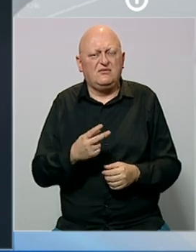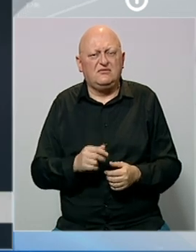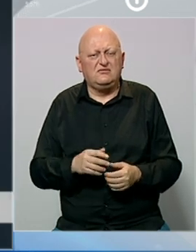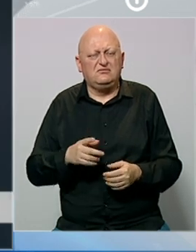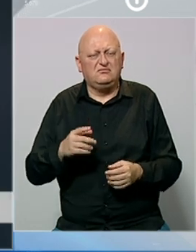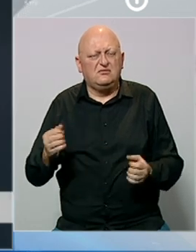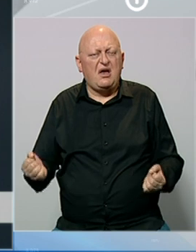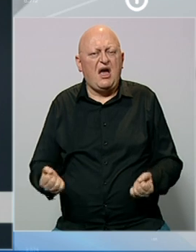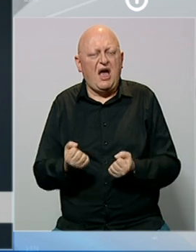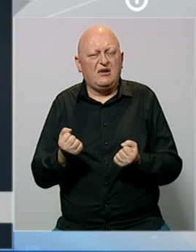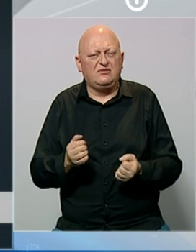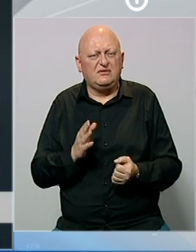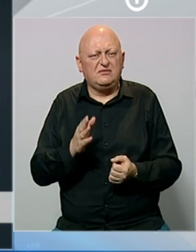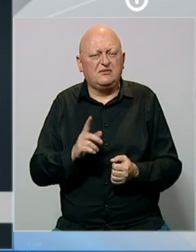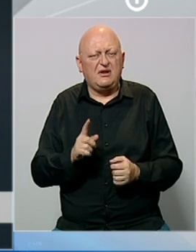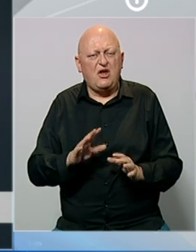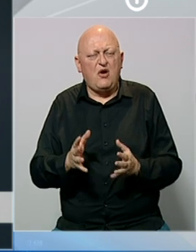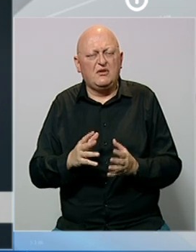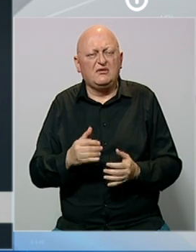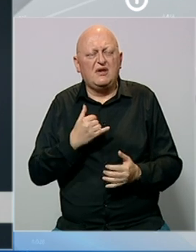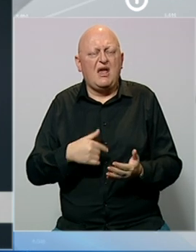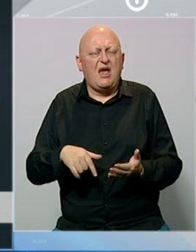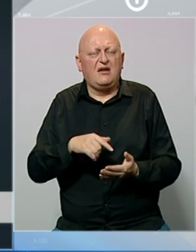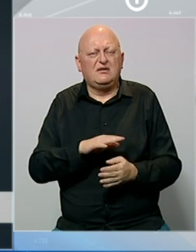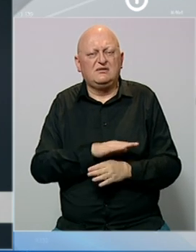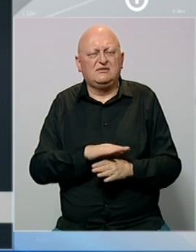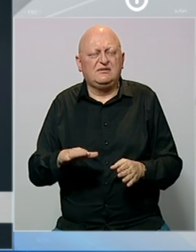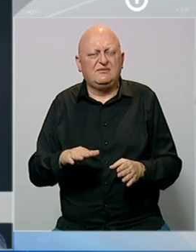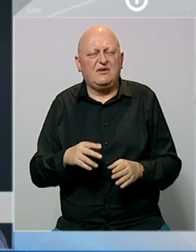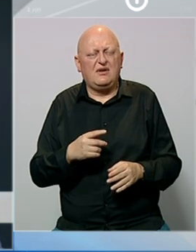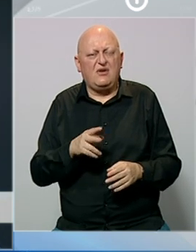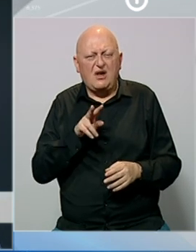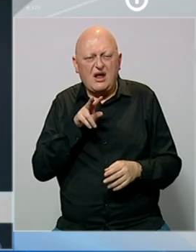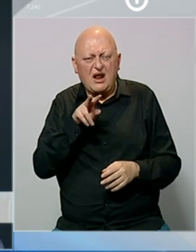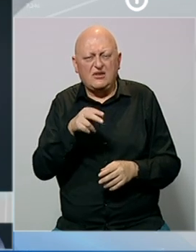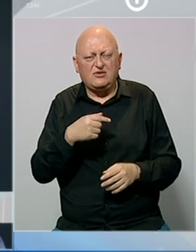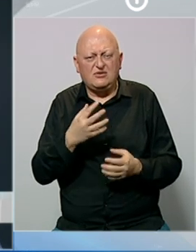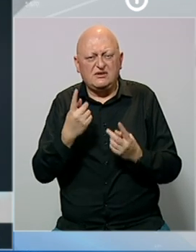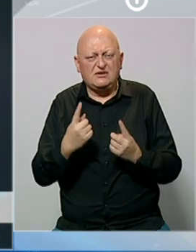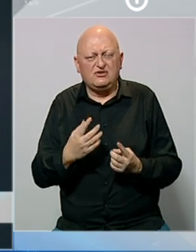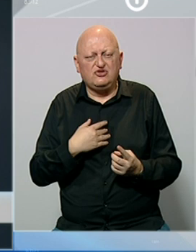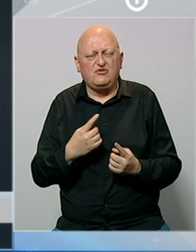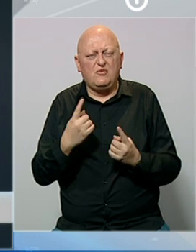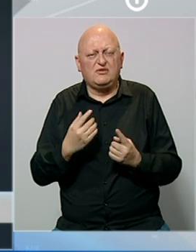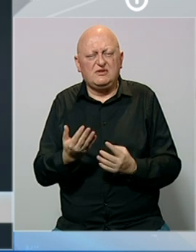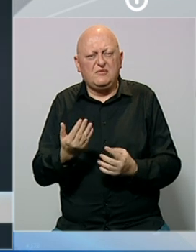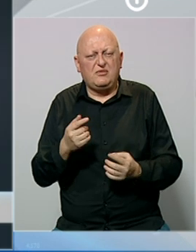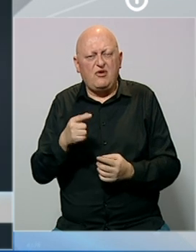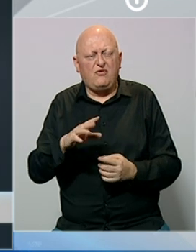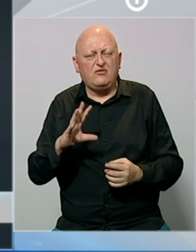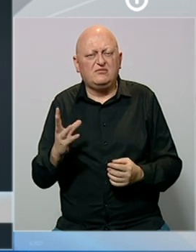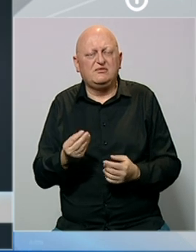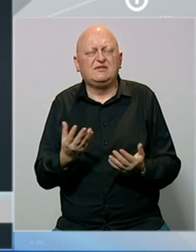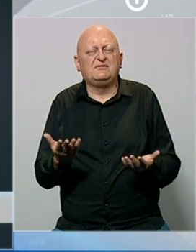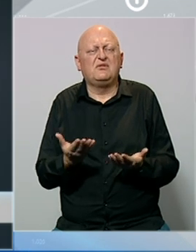aktivnost prema neopredijeljenim glasačima. Mislim da je svak nekako gledao da zadrži svoje pozicije koje je imao prije ovog. Sve je u